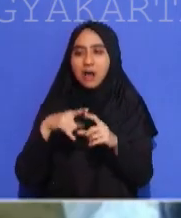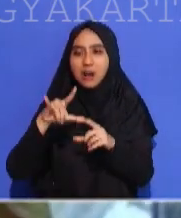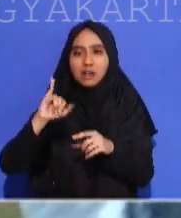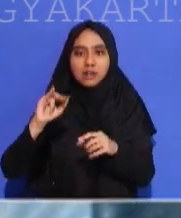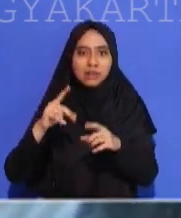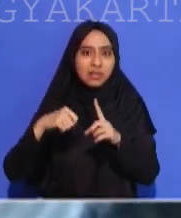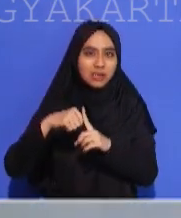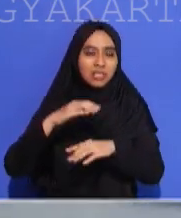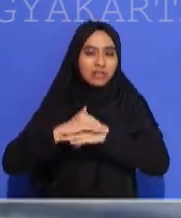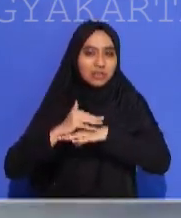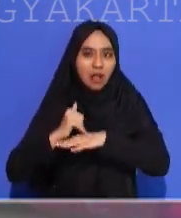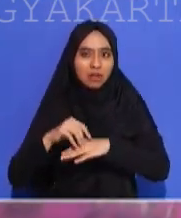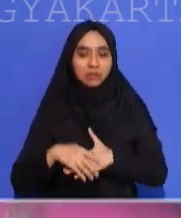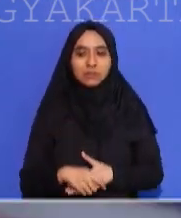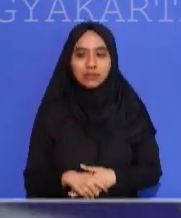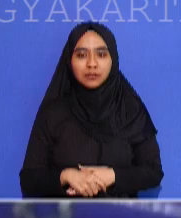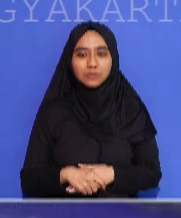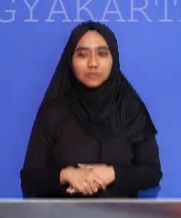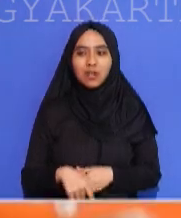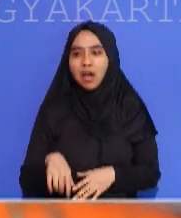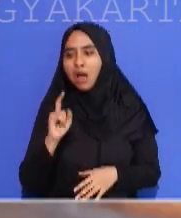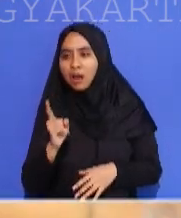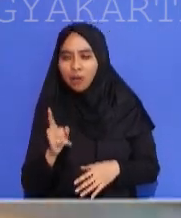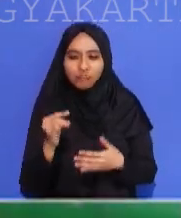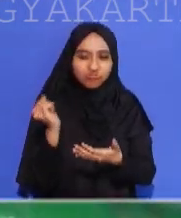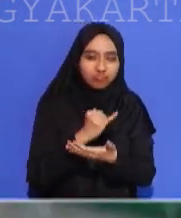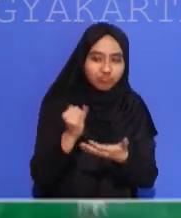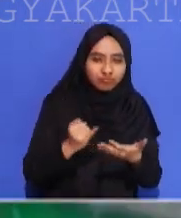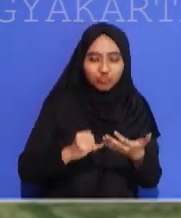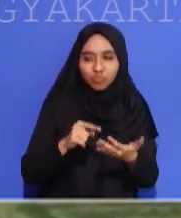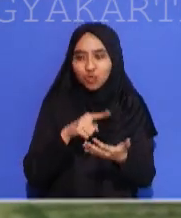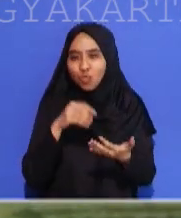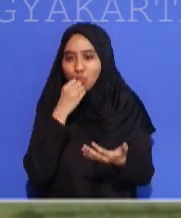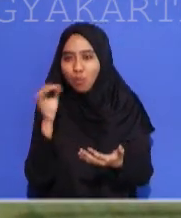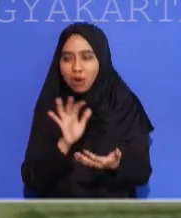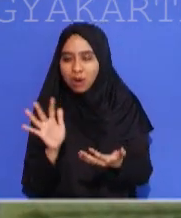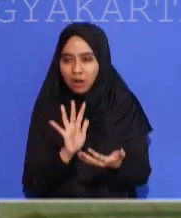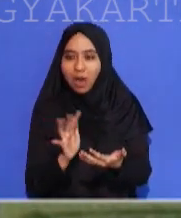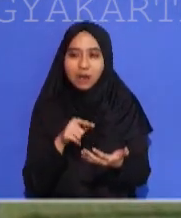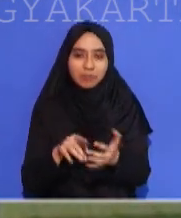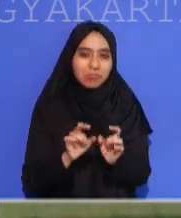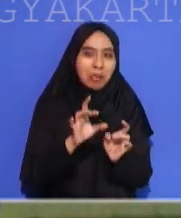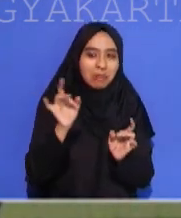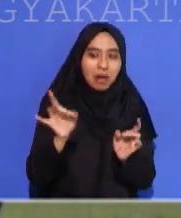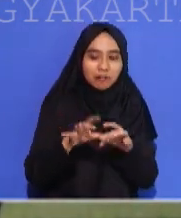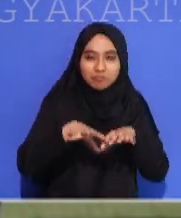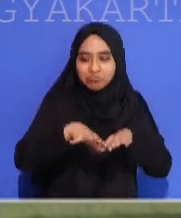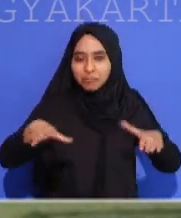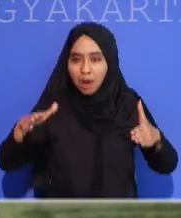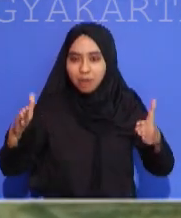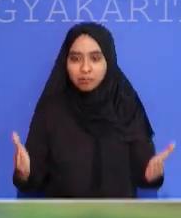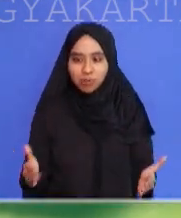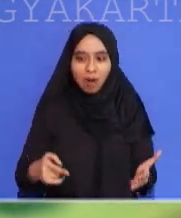Ngaglik tampil membawa kelengkapan mewarnai seperti aneka warna-warni jenis pewarna maupun meja lipat sebagai alas